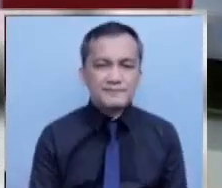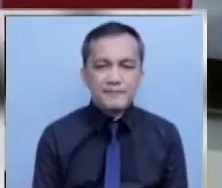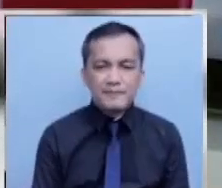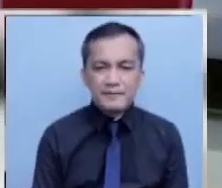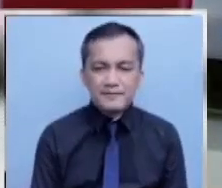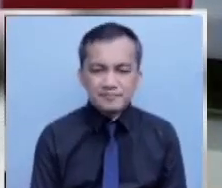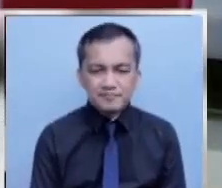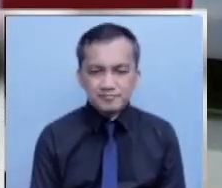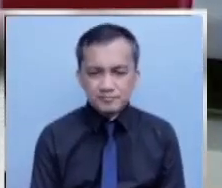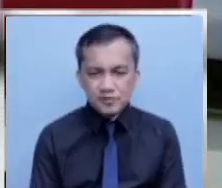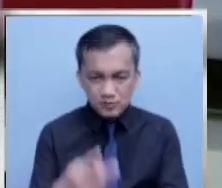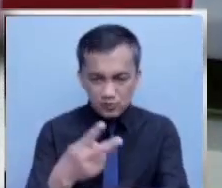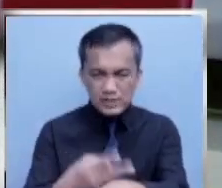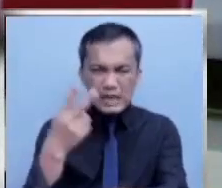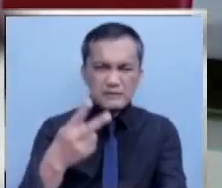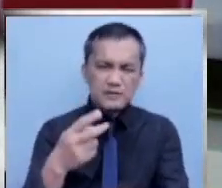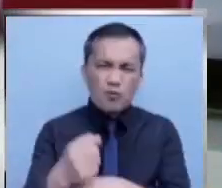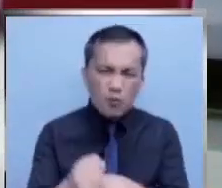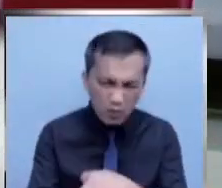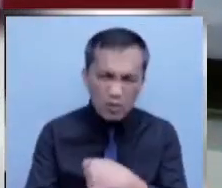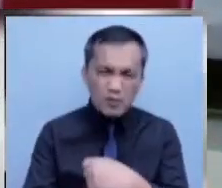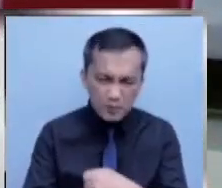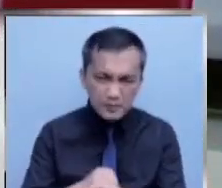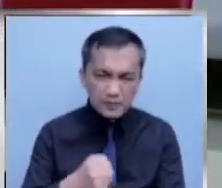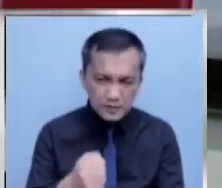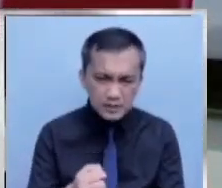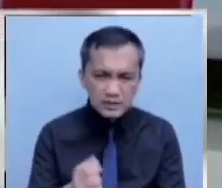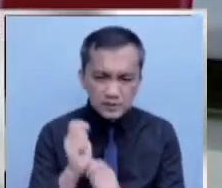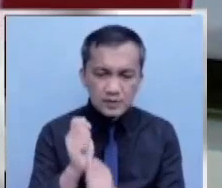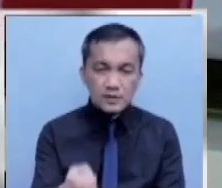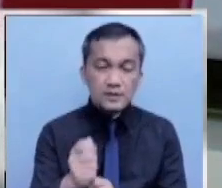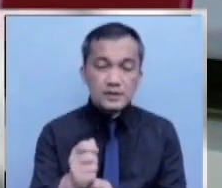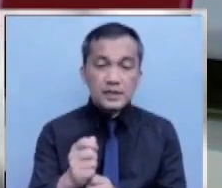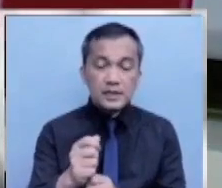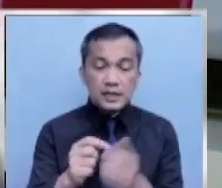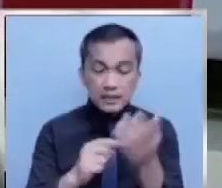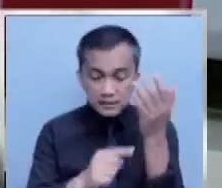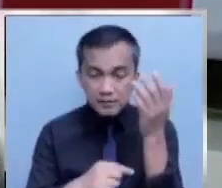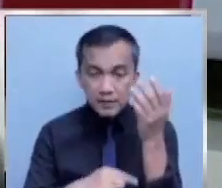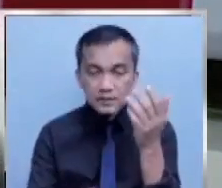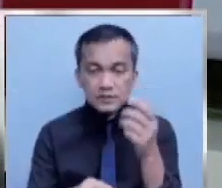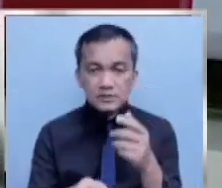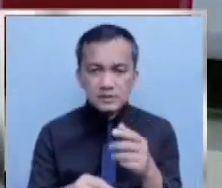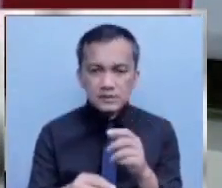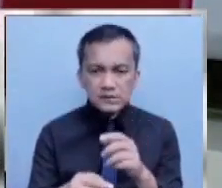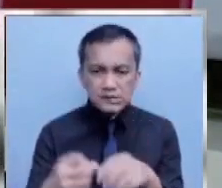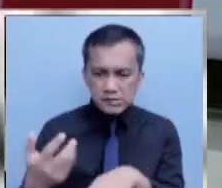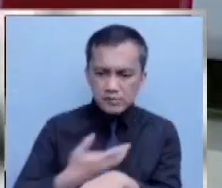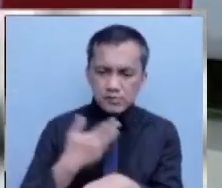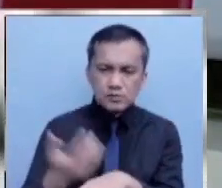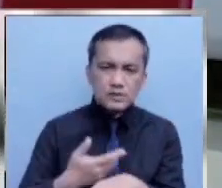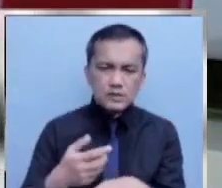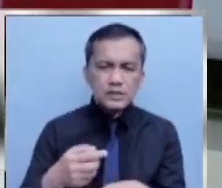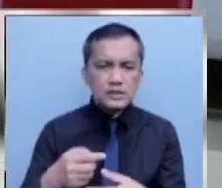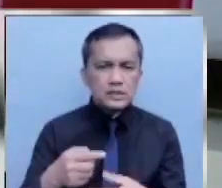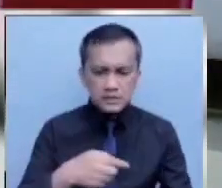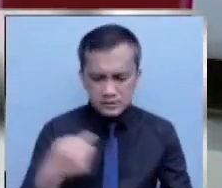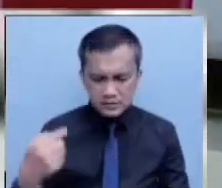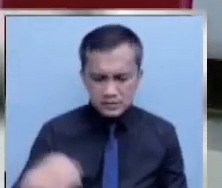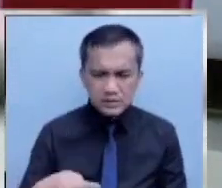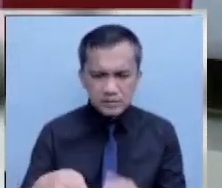Doble kalbaryo raw para sa ilang mga ngisda sa Zambales ang pangaharas ng China at tila madalang